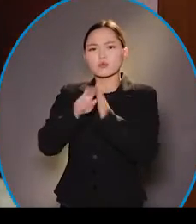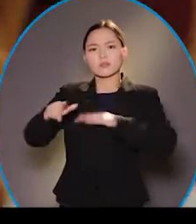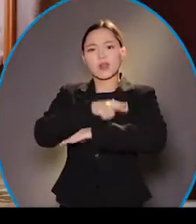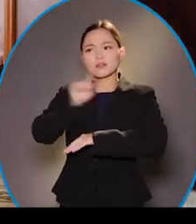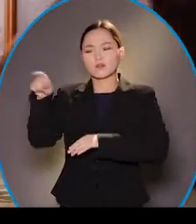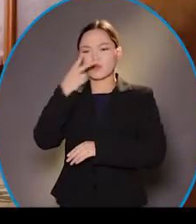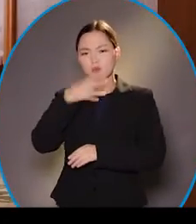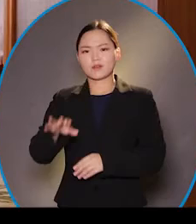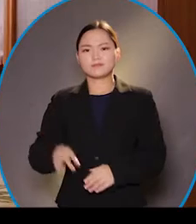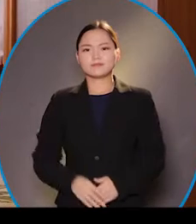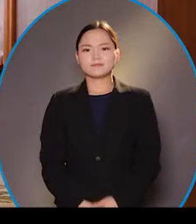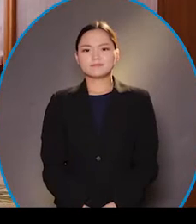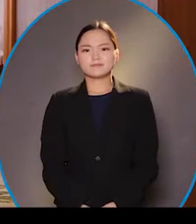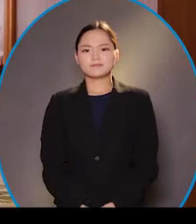явжээ.